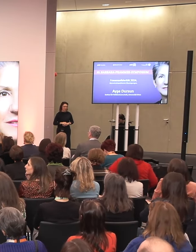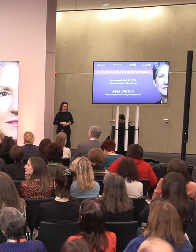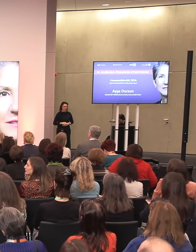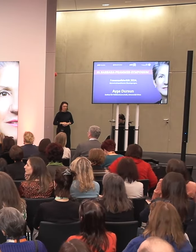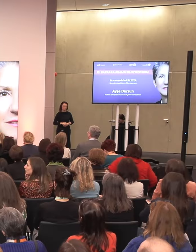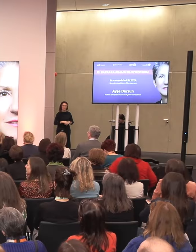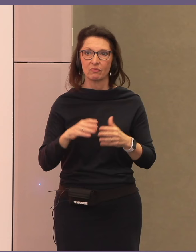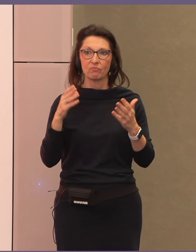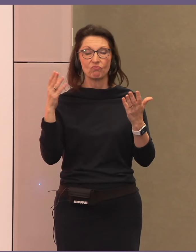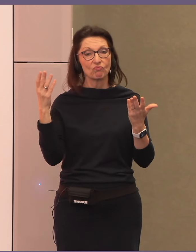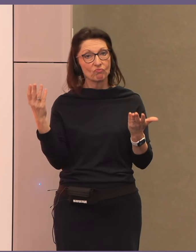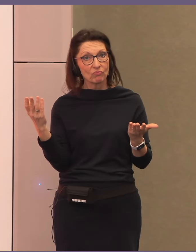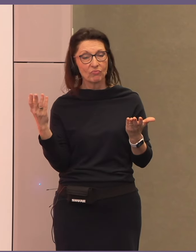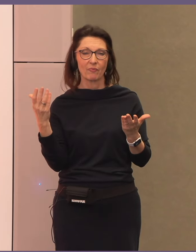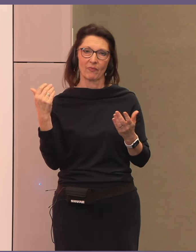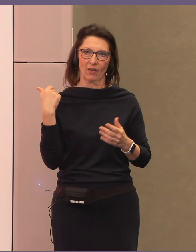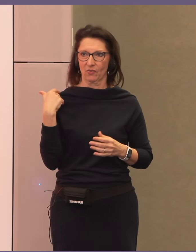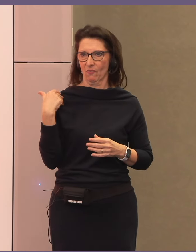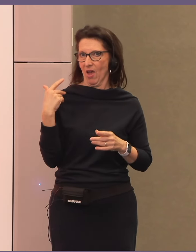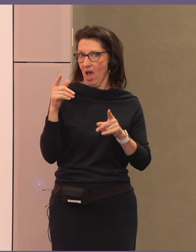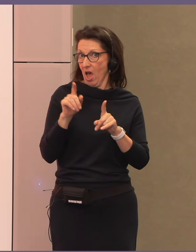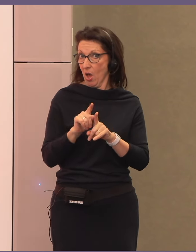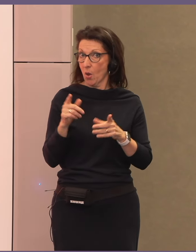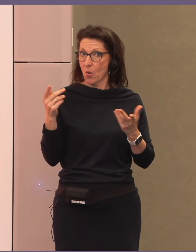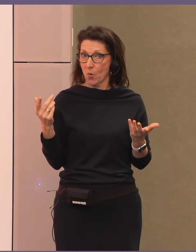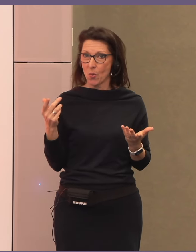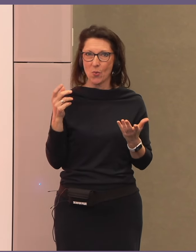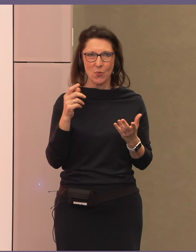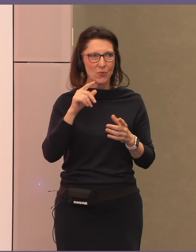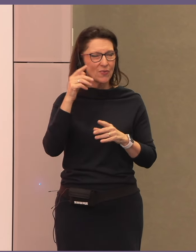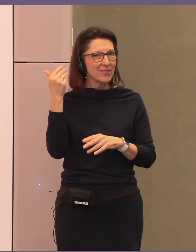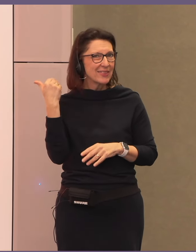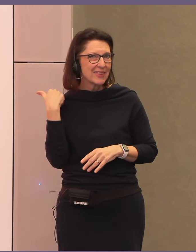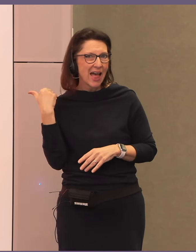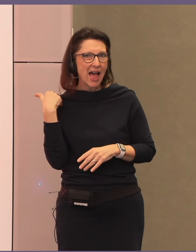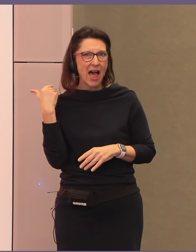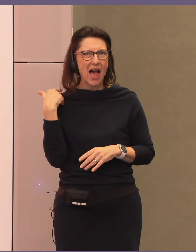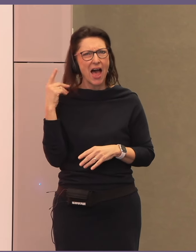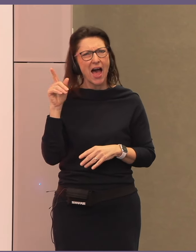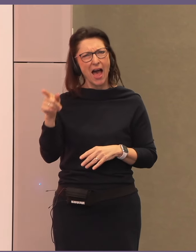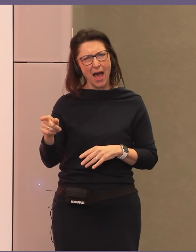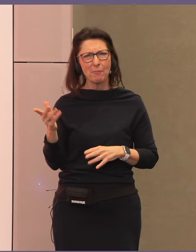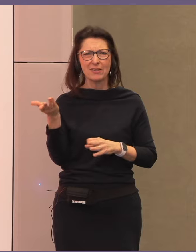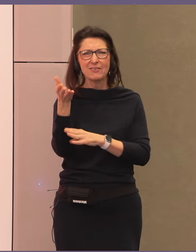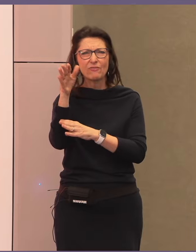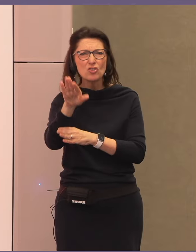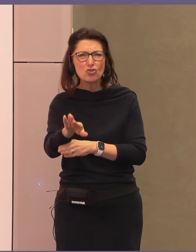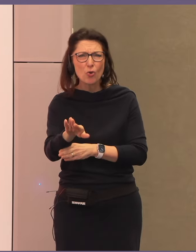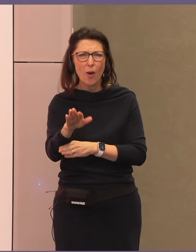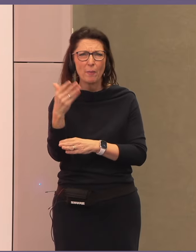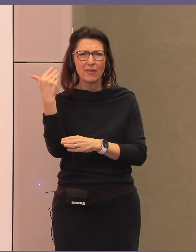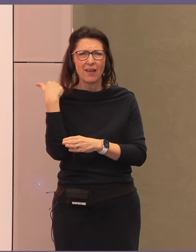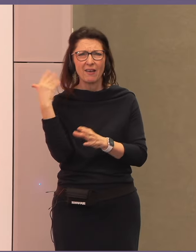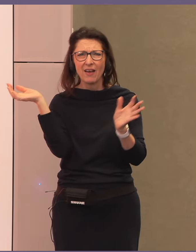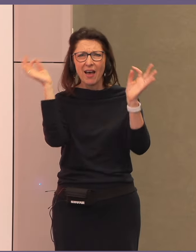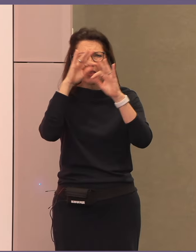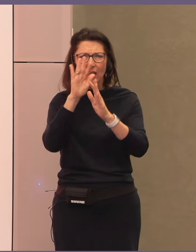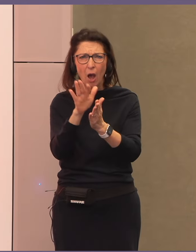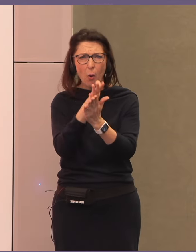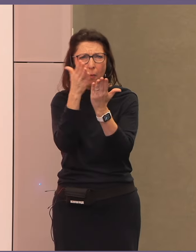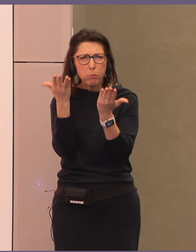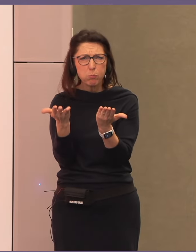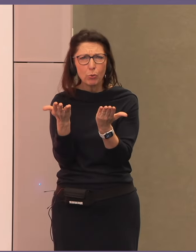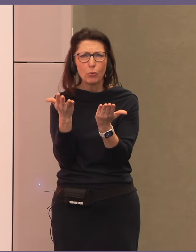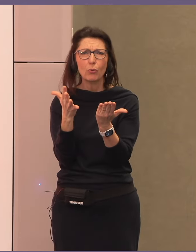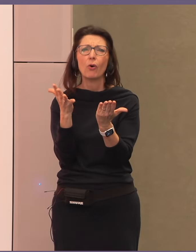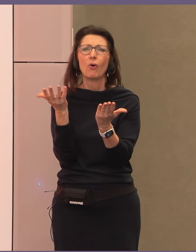Und die, das haben auch all die Einträge damals in ihrem Kondolenzbuch gezeigt, weit, weit, weit hinaus